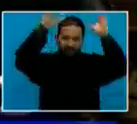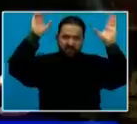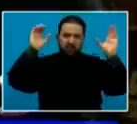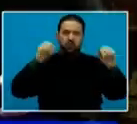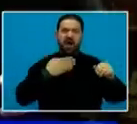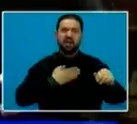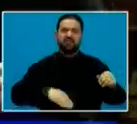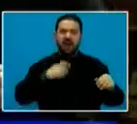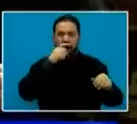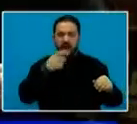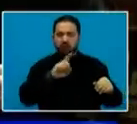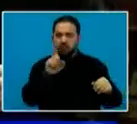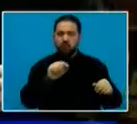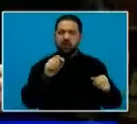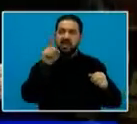și